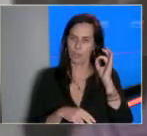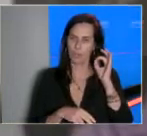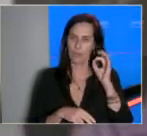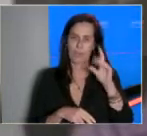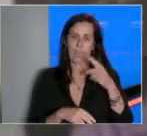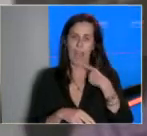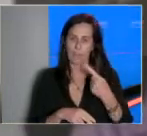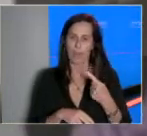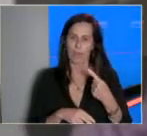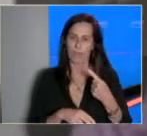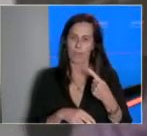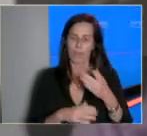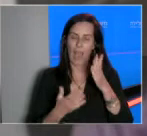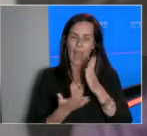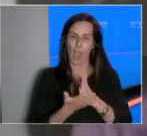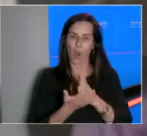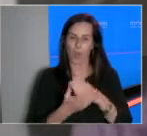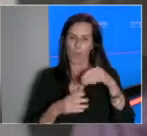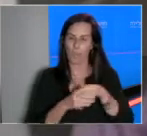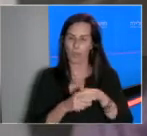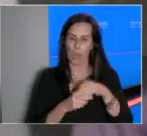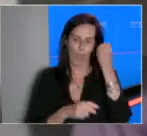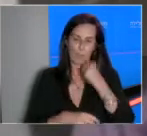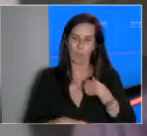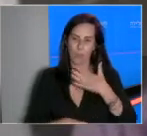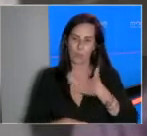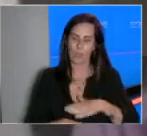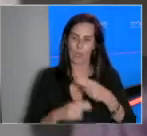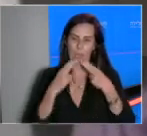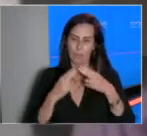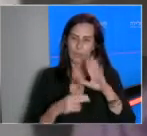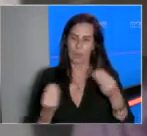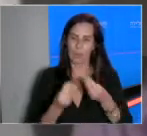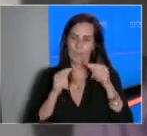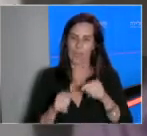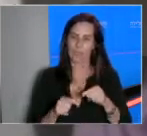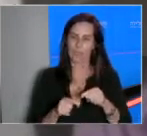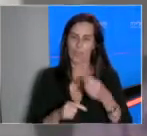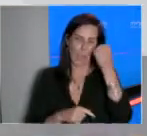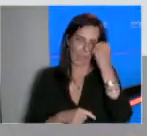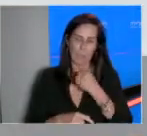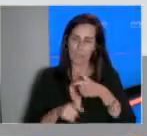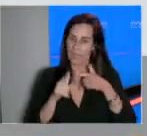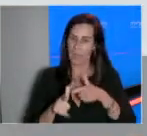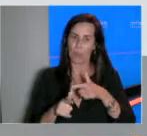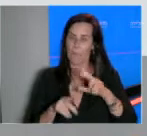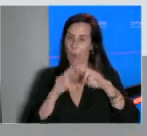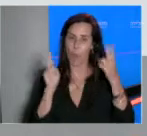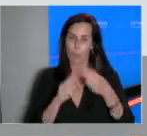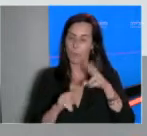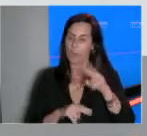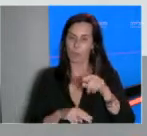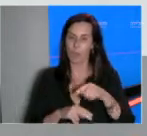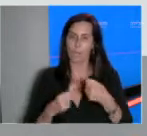ודקלה דיברה גם על החלוקה בתוך חמאס. אז אני רוצה להתייחס גם לעניין הזה שחמאס נלחם בזירה הבינלאומית, יש